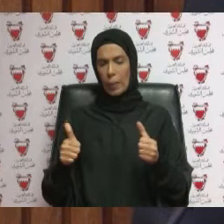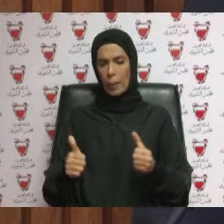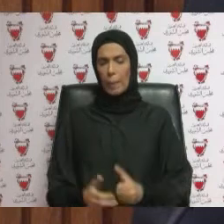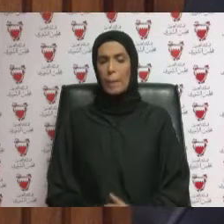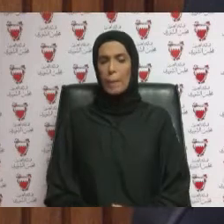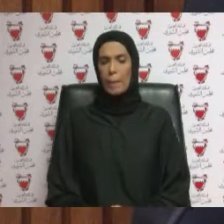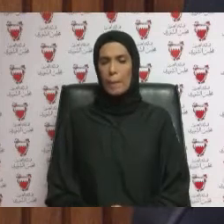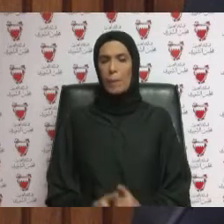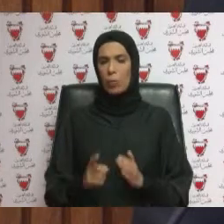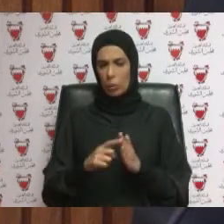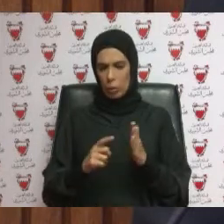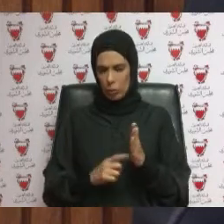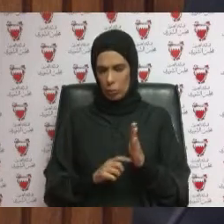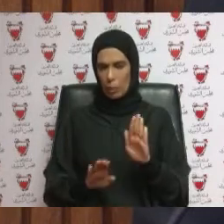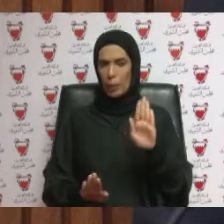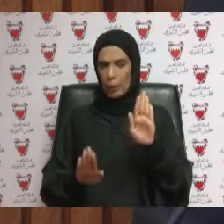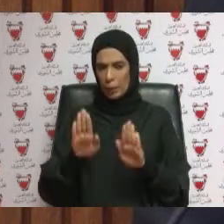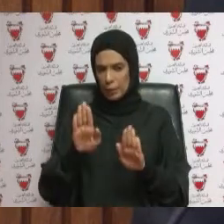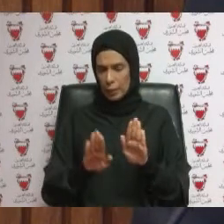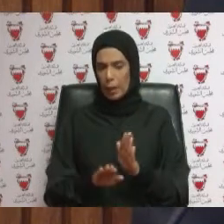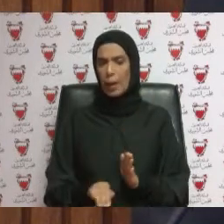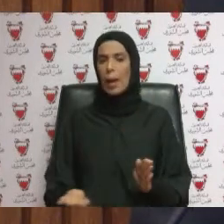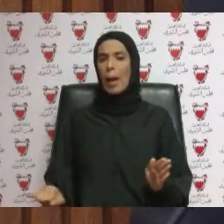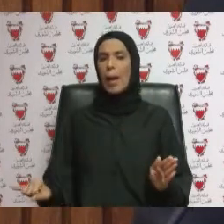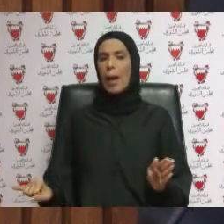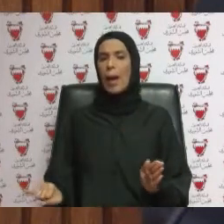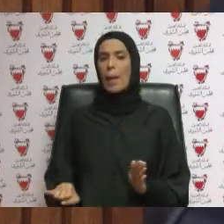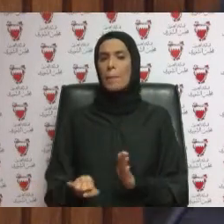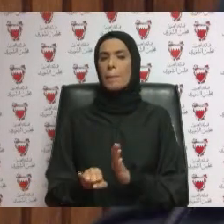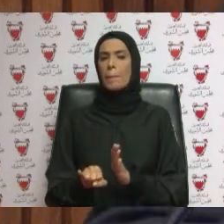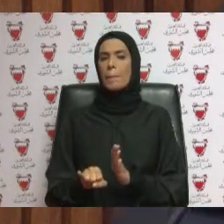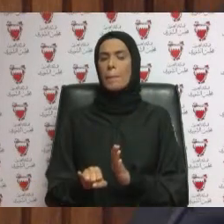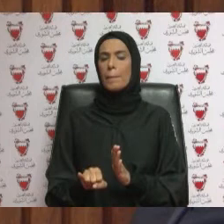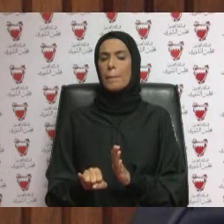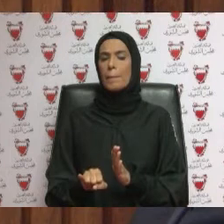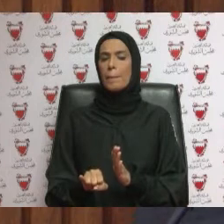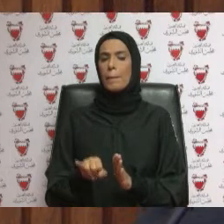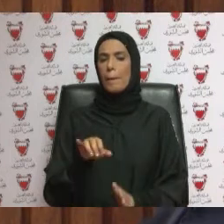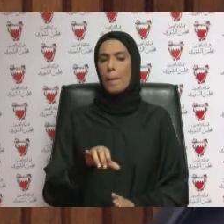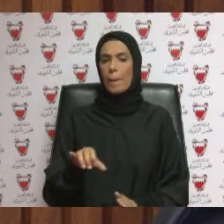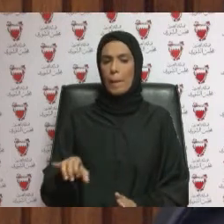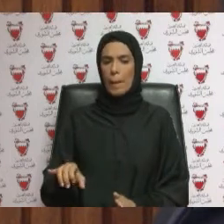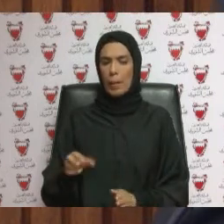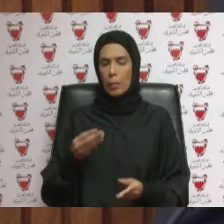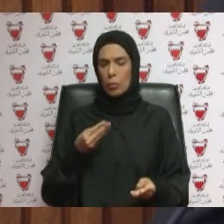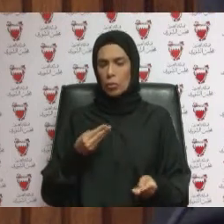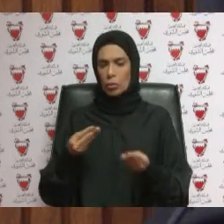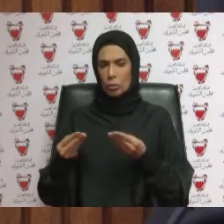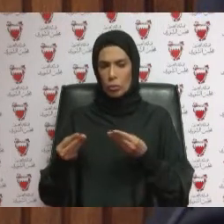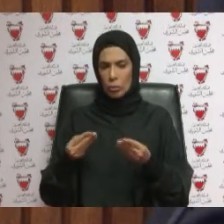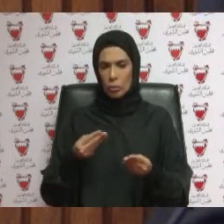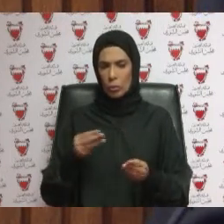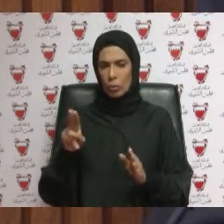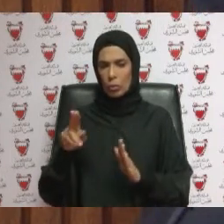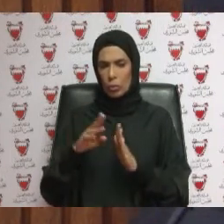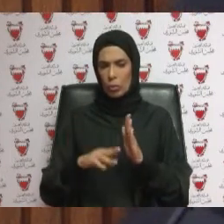هذا القانون قد تم التصويت عليه من حيث المبدأ في جلسات سابقة، ننتقل إلى مناقشة التقرير